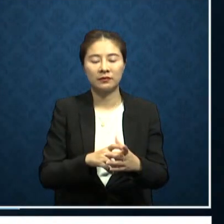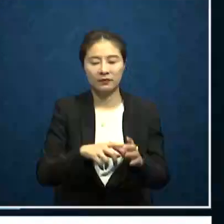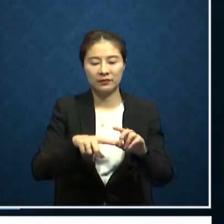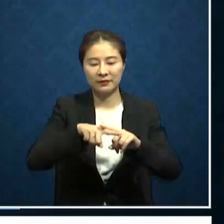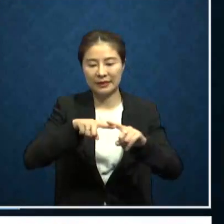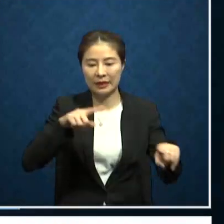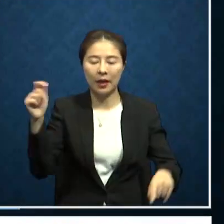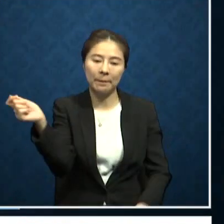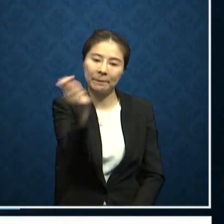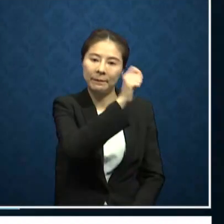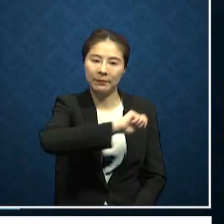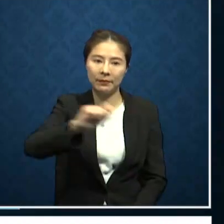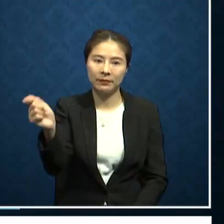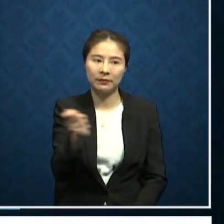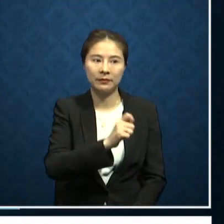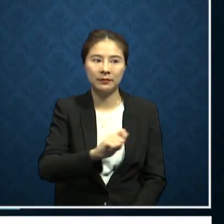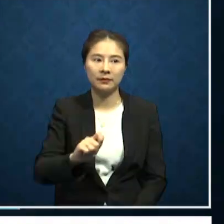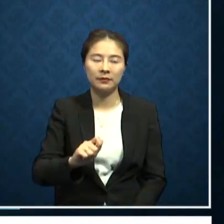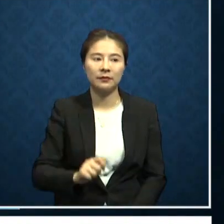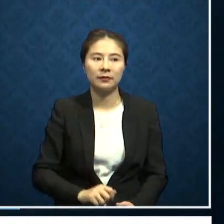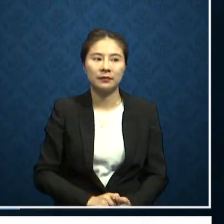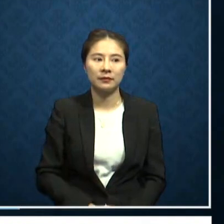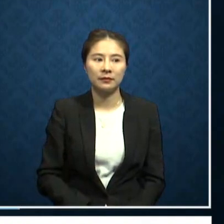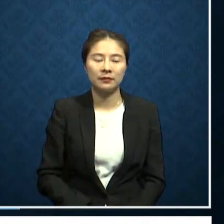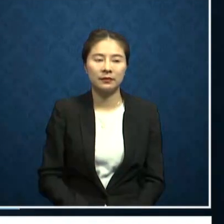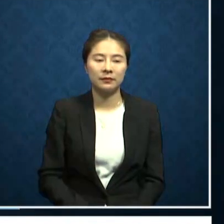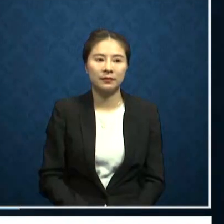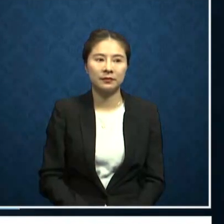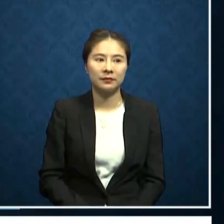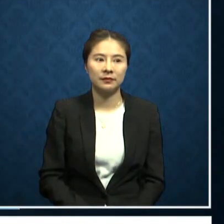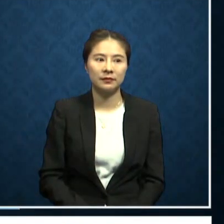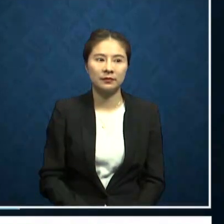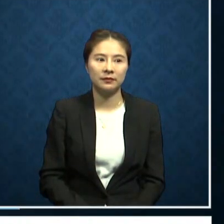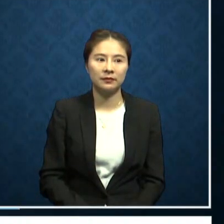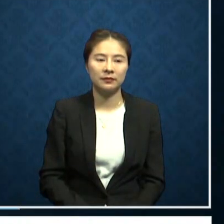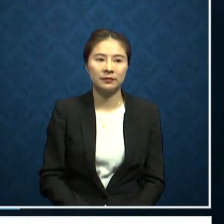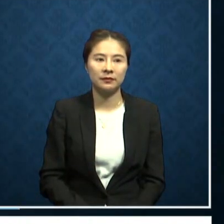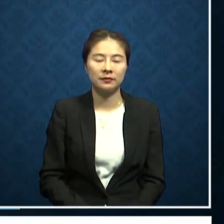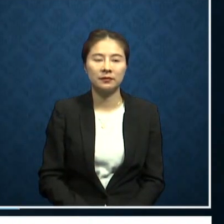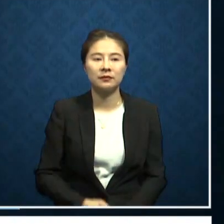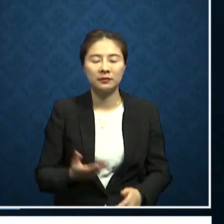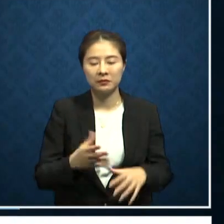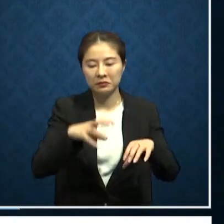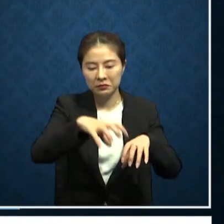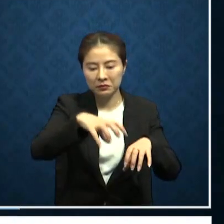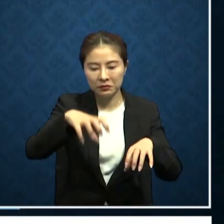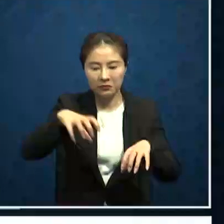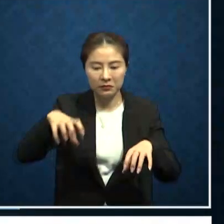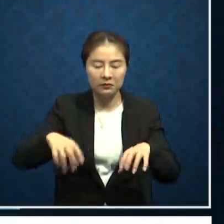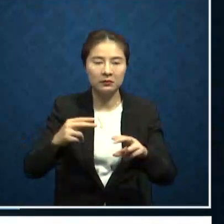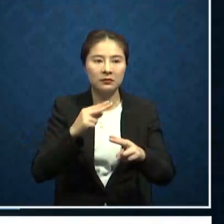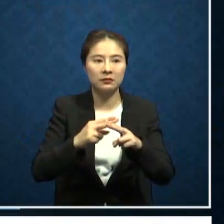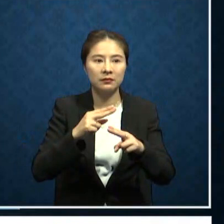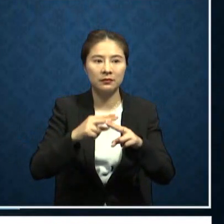การฟันดาบแล้วก็กระบี่กระบองนะคะไทยยังเป็นแหล่งมรดกโลกนะคะทั้งมิติของ